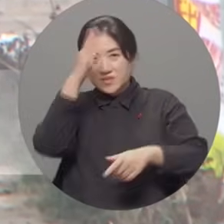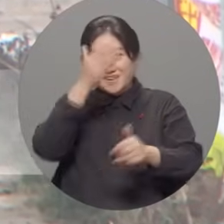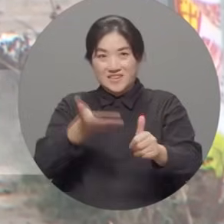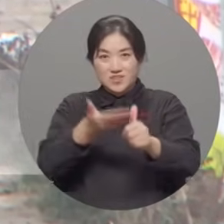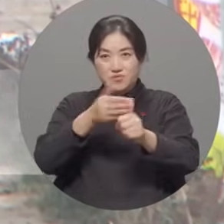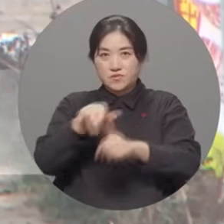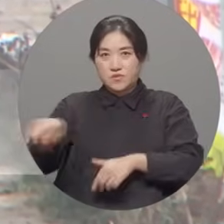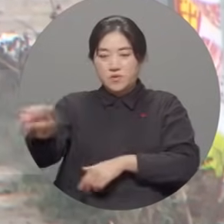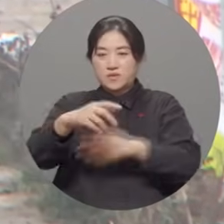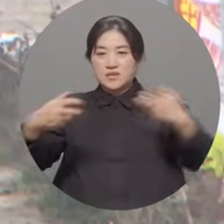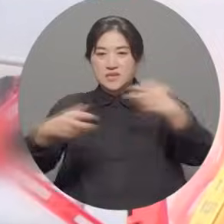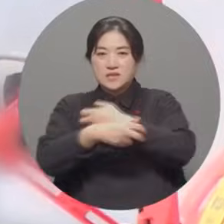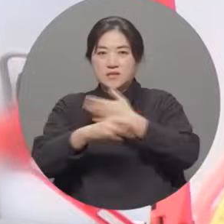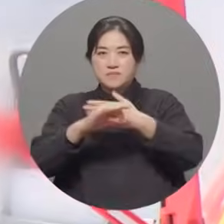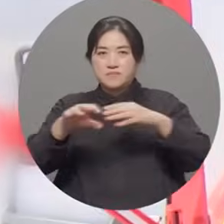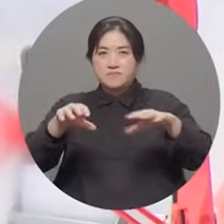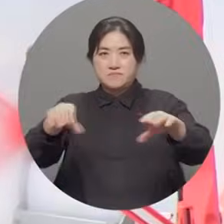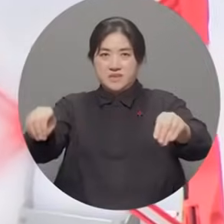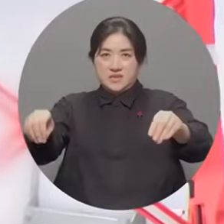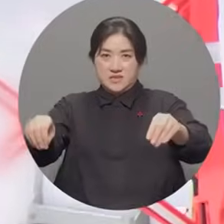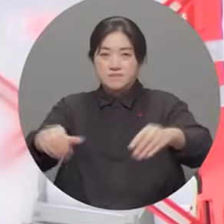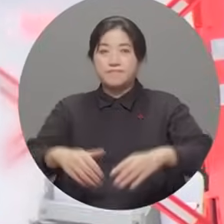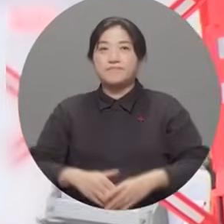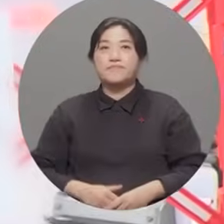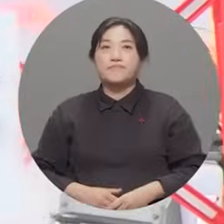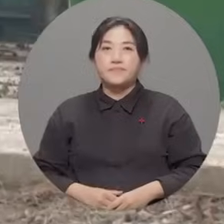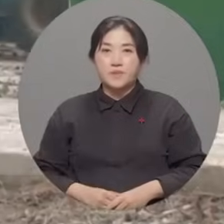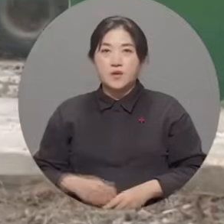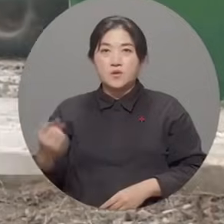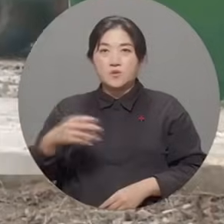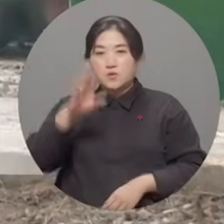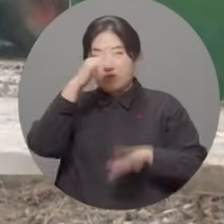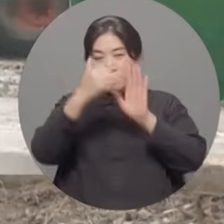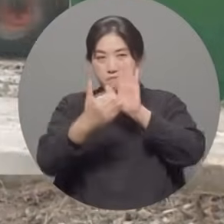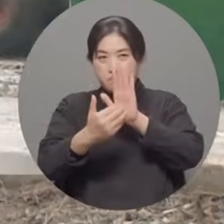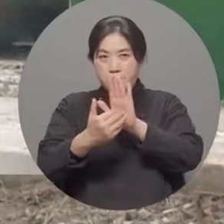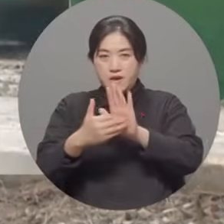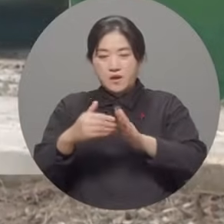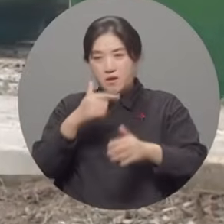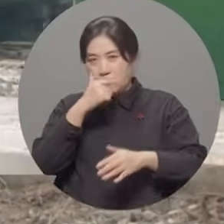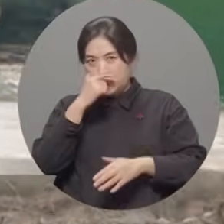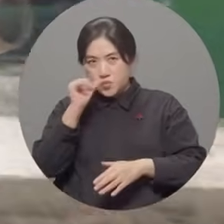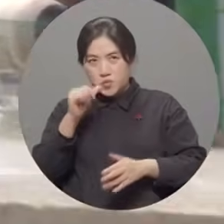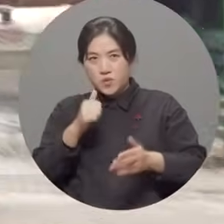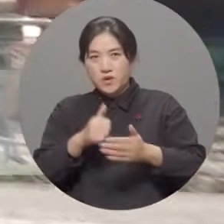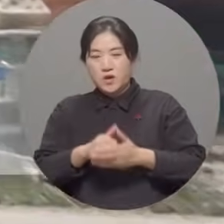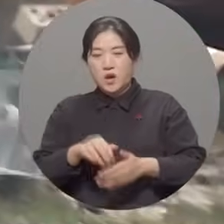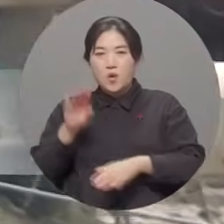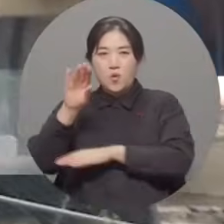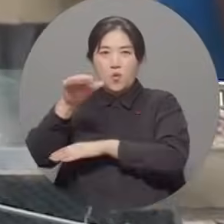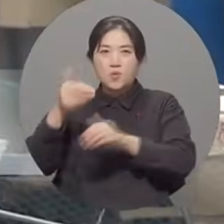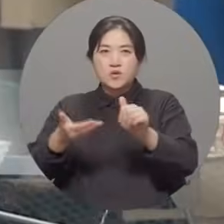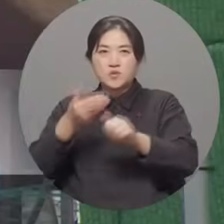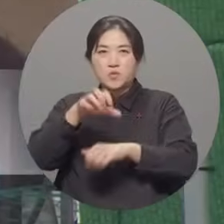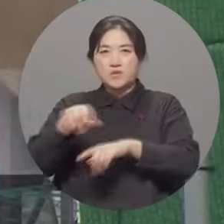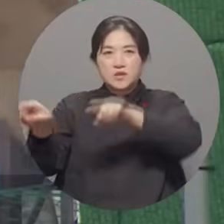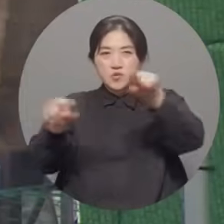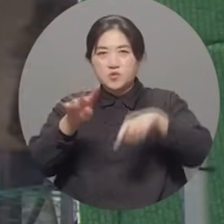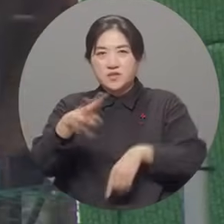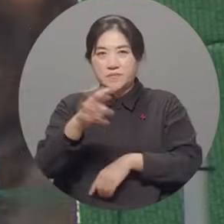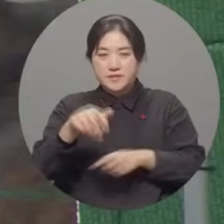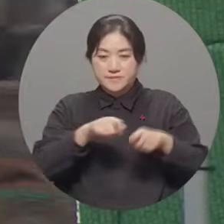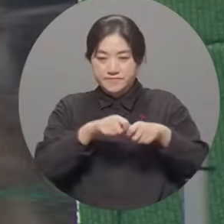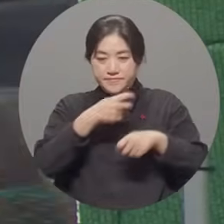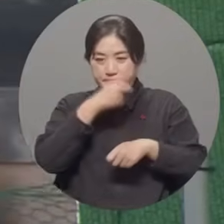농장에 이동 일시 중지 명령을 발령했습니다. 또 방역에 취약한 전국 오리 농장 430여 곳을 대상으로 정밀